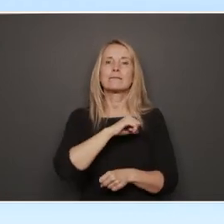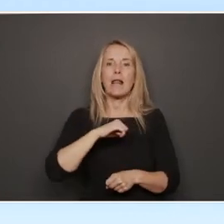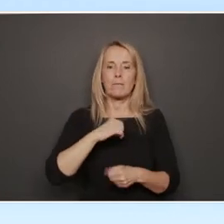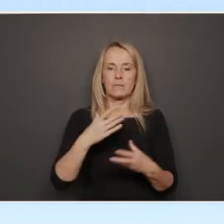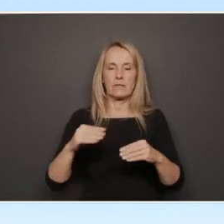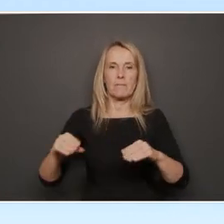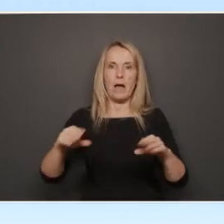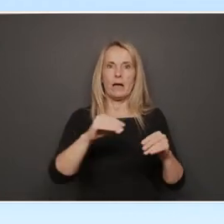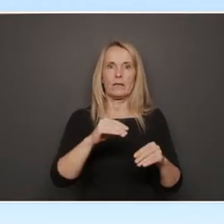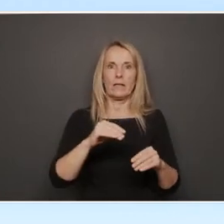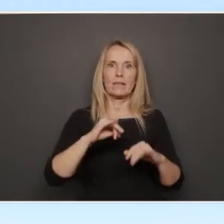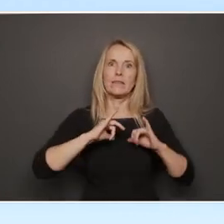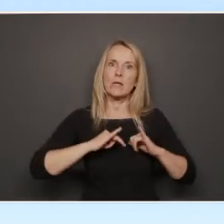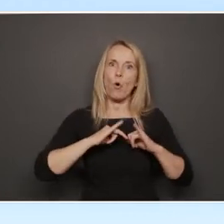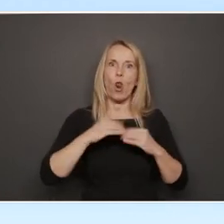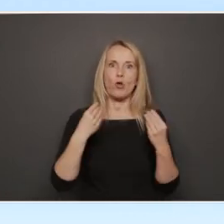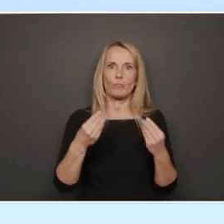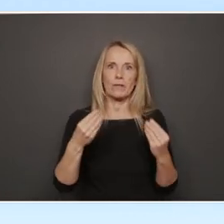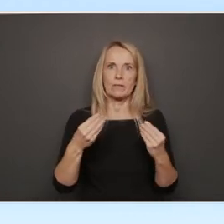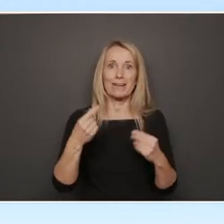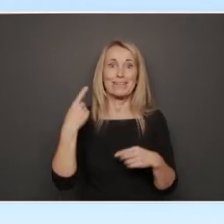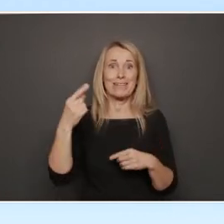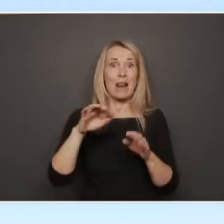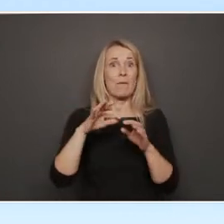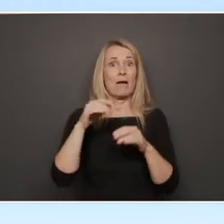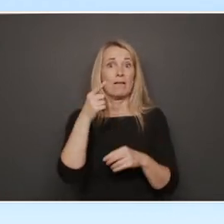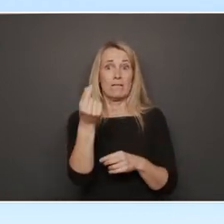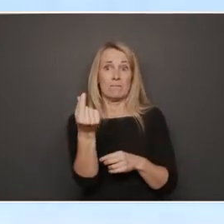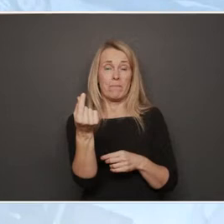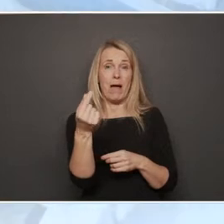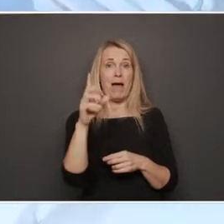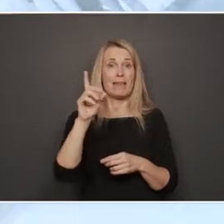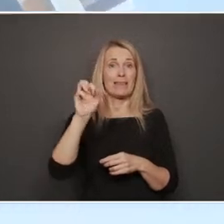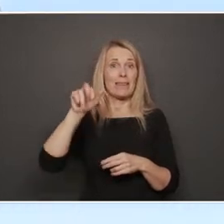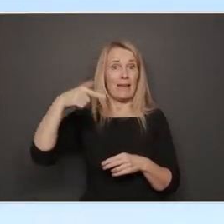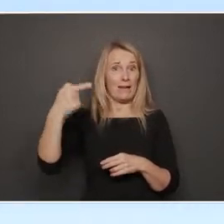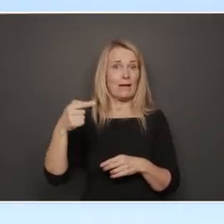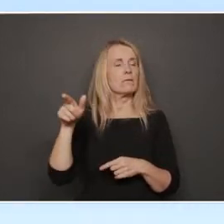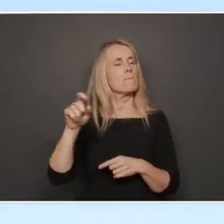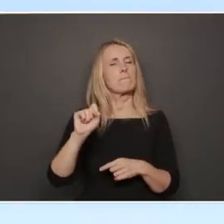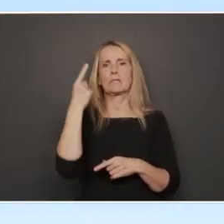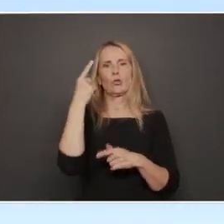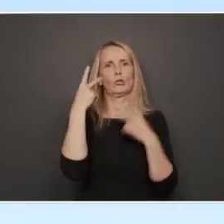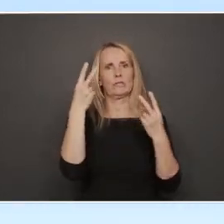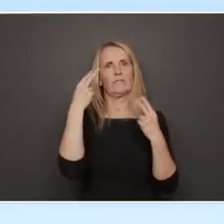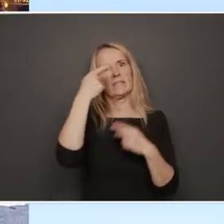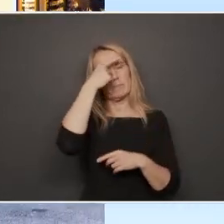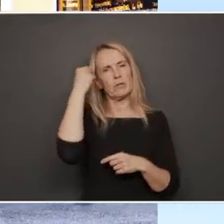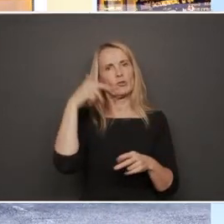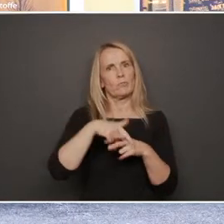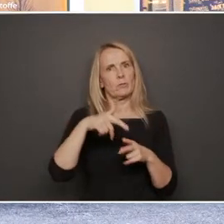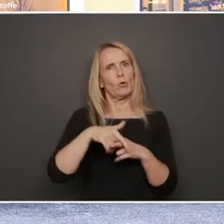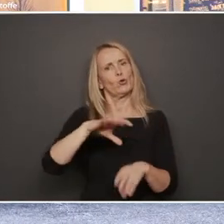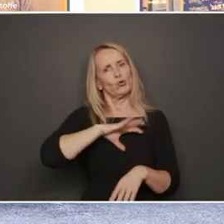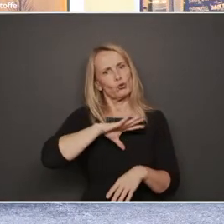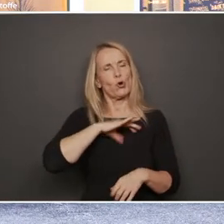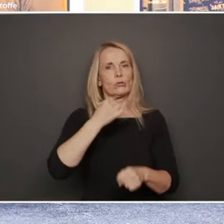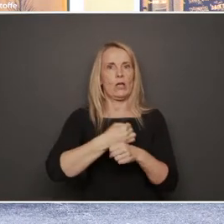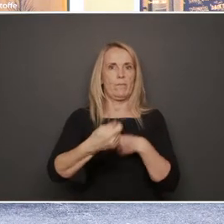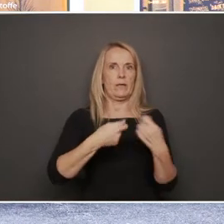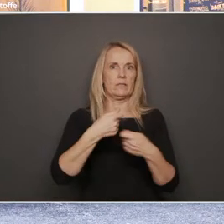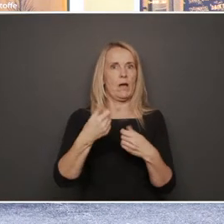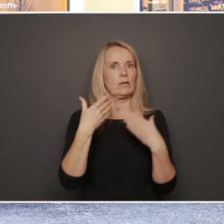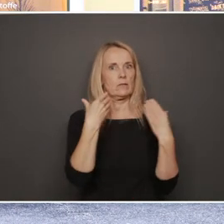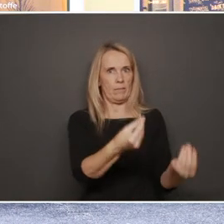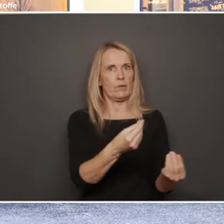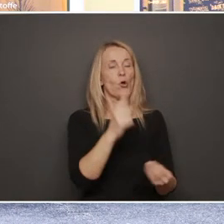Spezialitäten. Heidi und Roland Denk ist es besonders wichtig, Menschen mit Behinderungen eine Chance am Arbeitsmarkt zu geben,